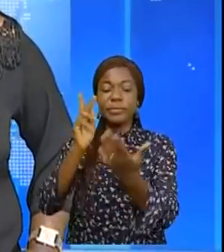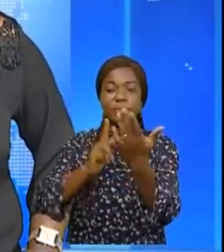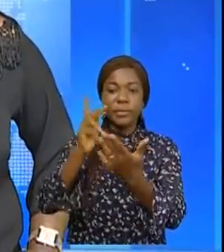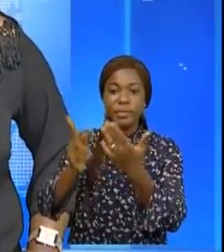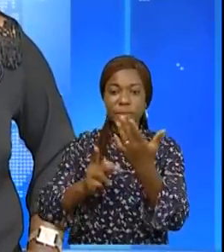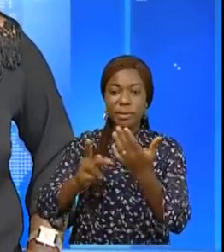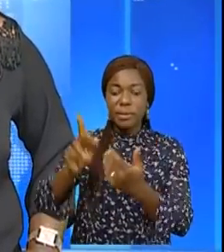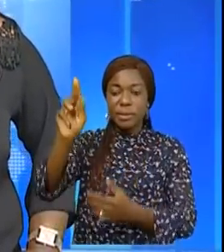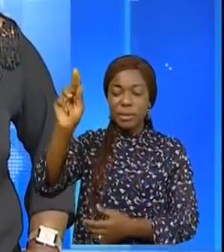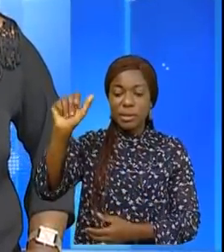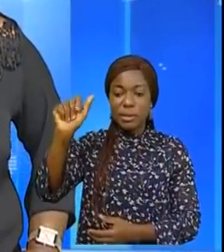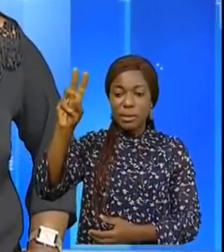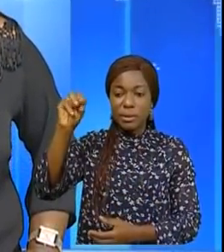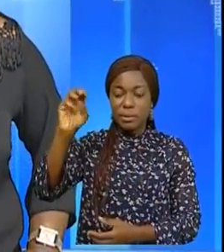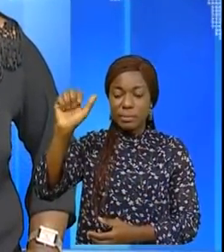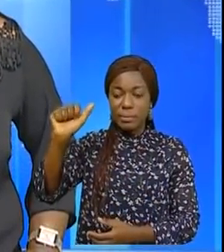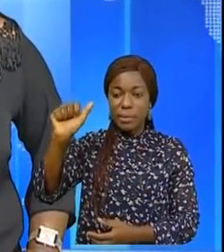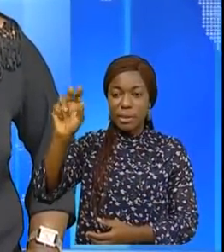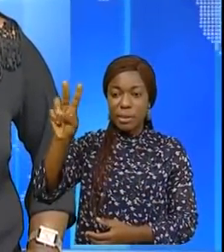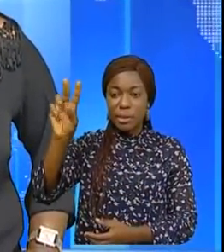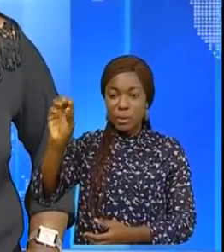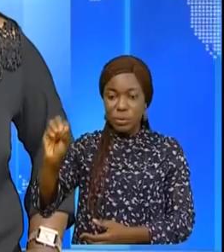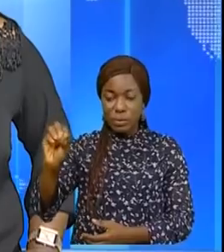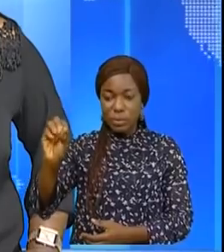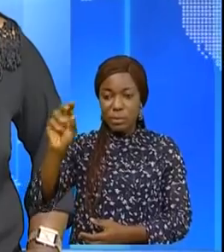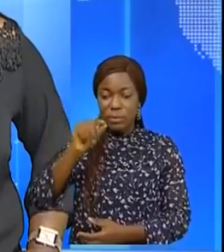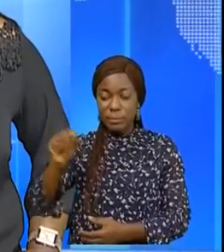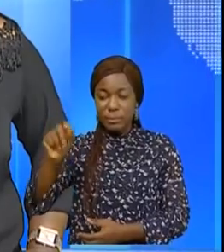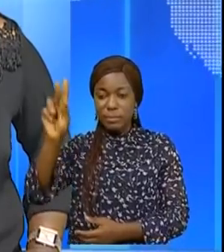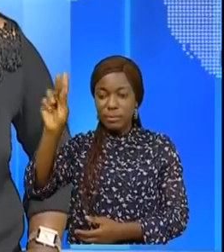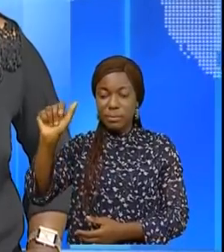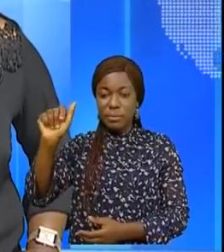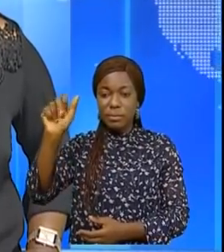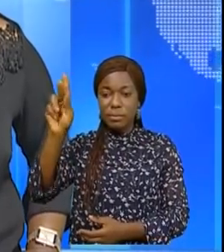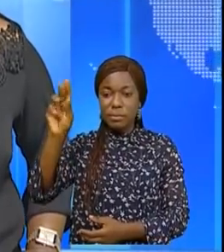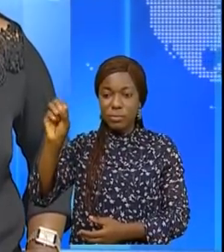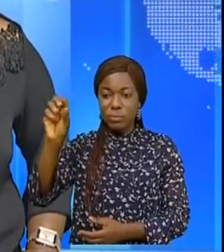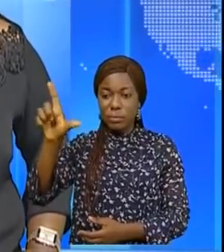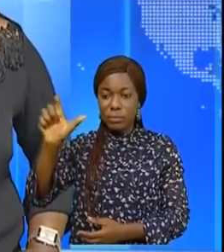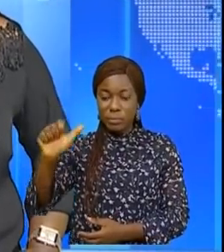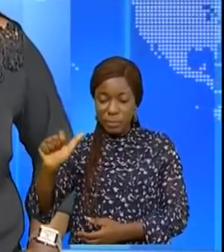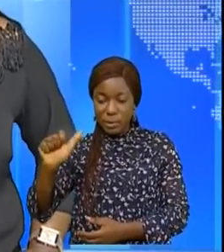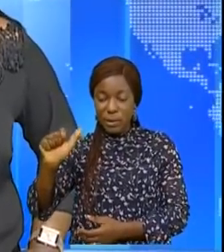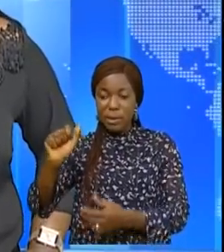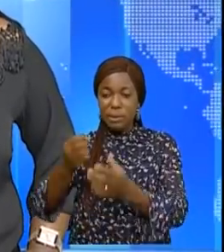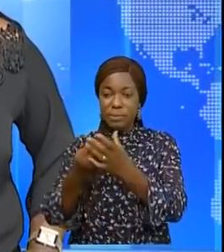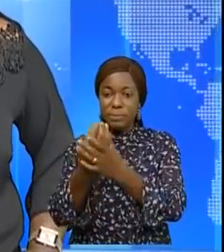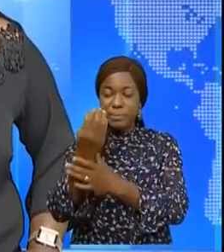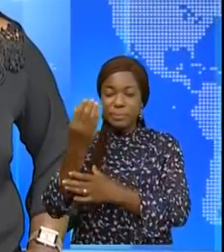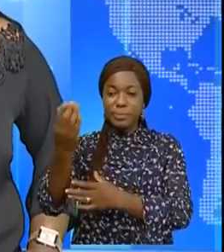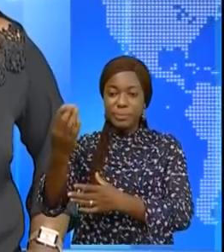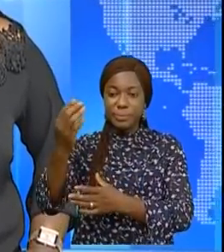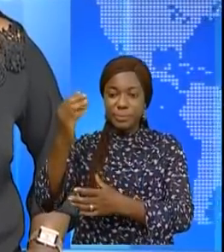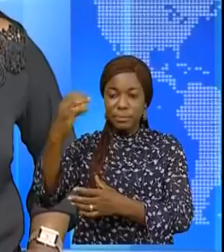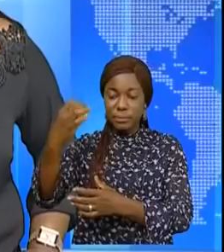Kamao Kakula vient de produire son premier concentré de cuivre depuis hier, mercredi 26 mai 2021. L'annonce a été faite au cours